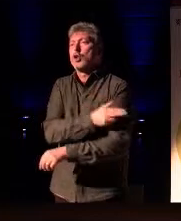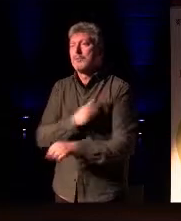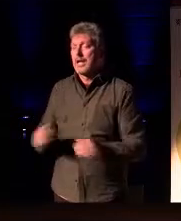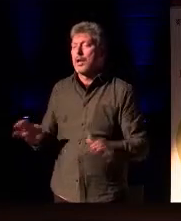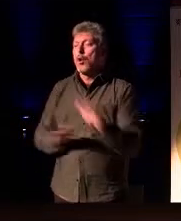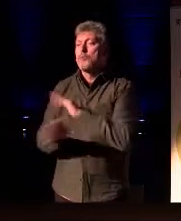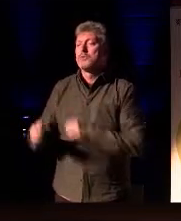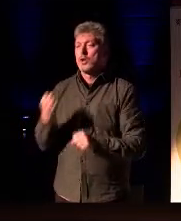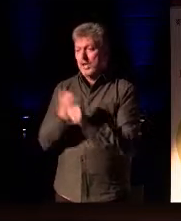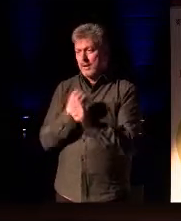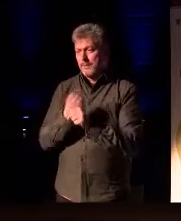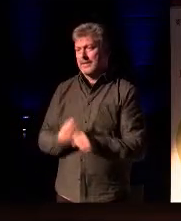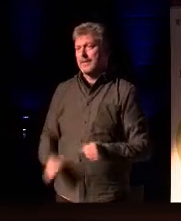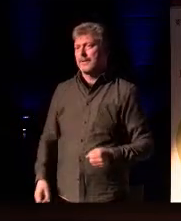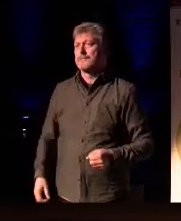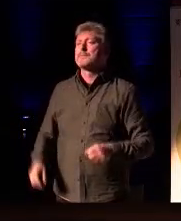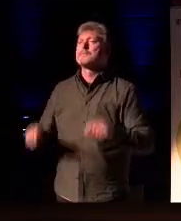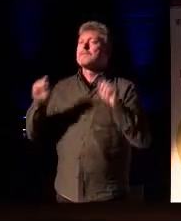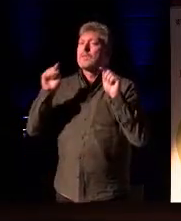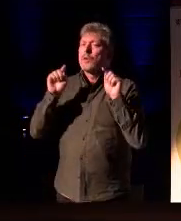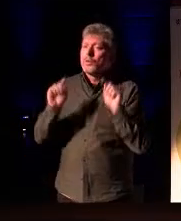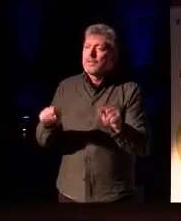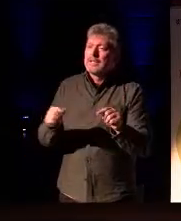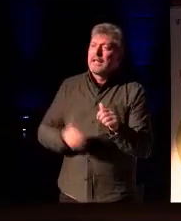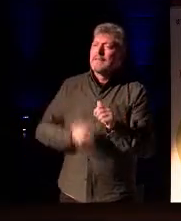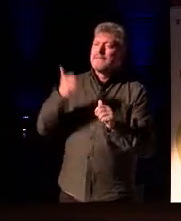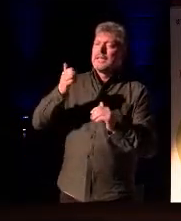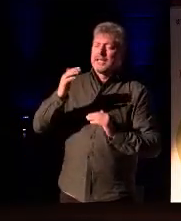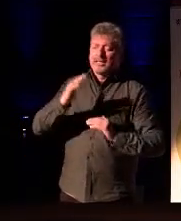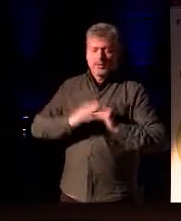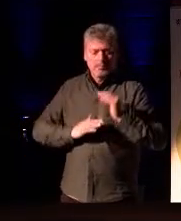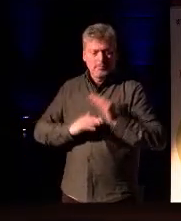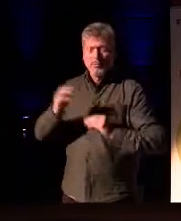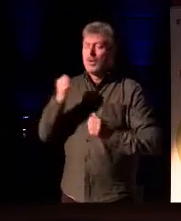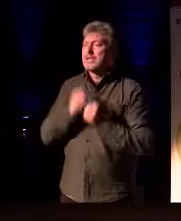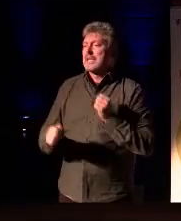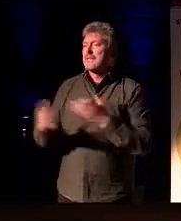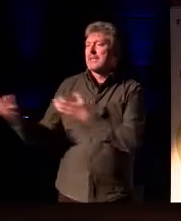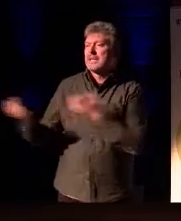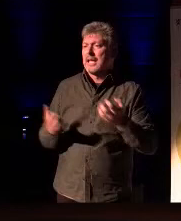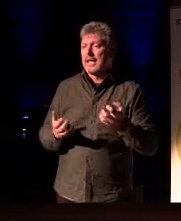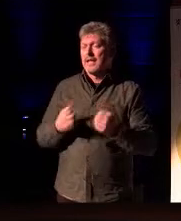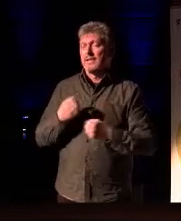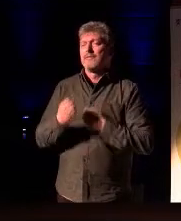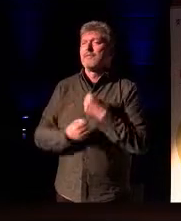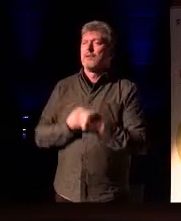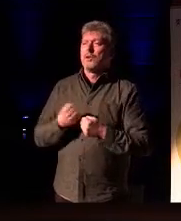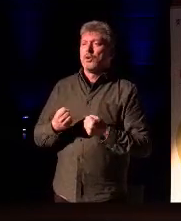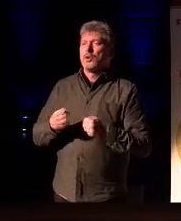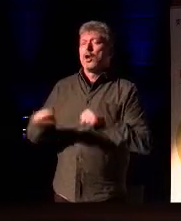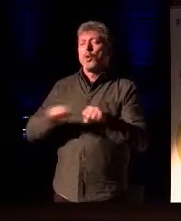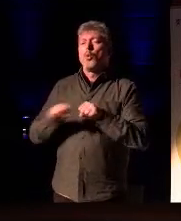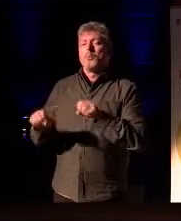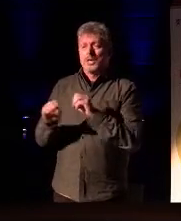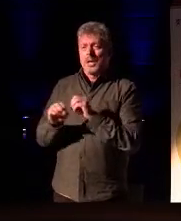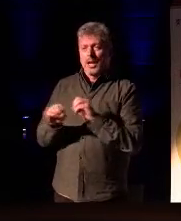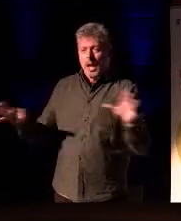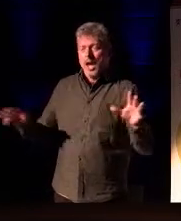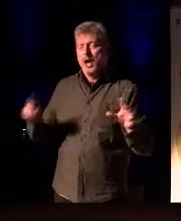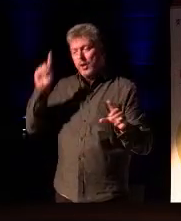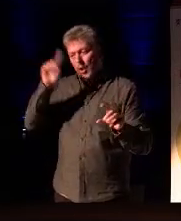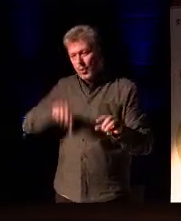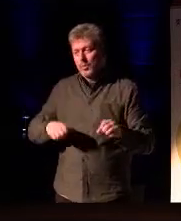omsorgsarbeidere. Og dette altså viktige byggeklosser som vi trenger for å gjøre kommunene I stand til å ta fatt